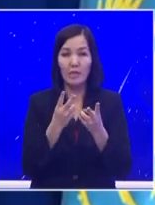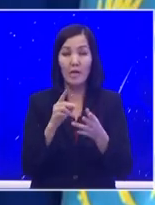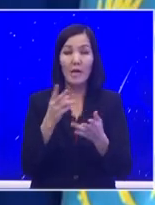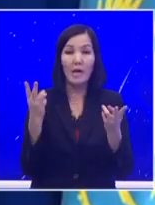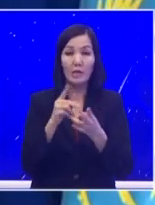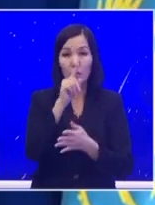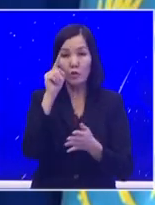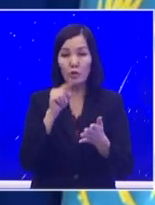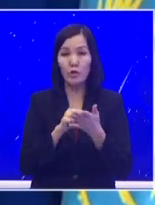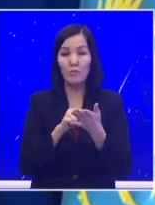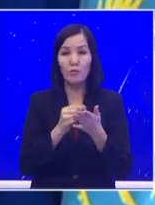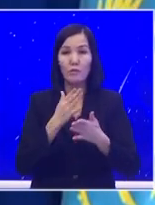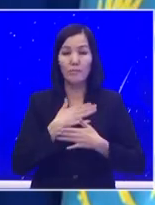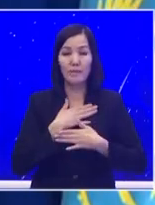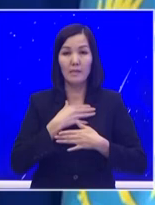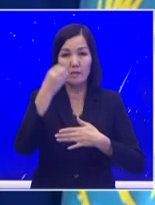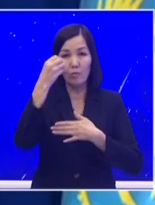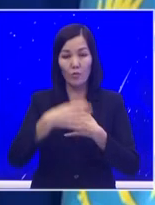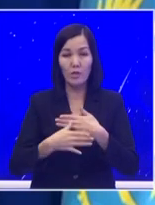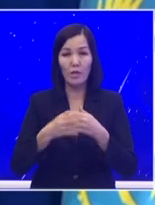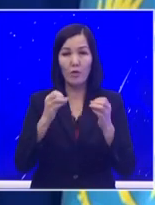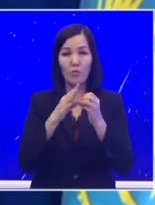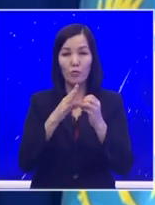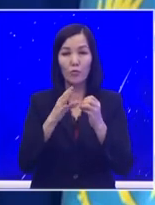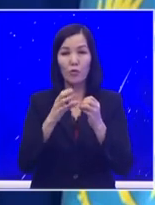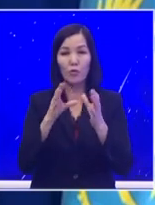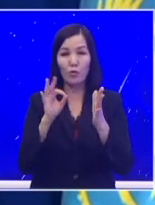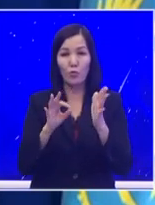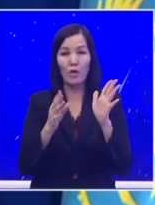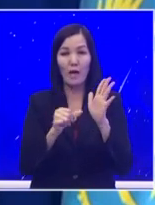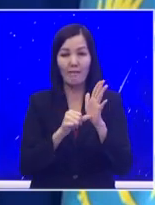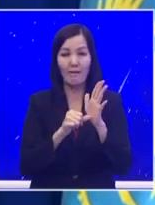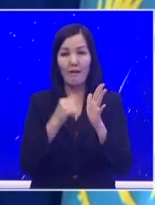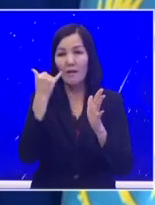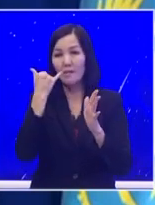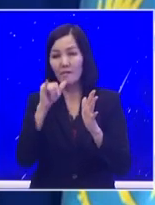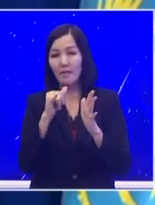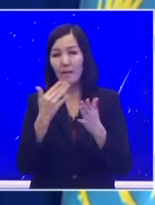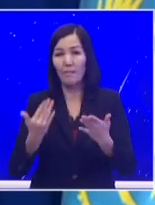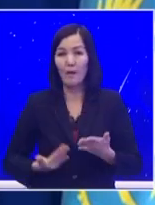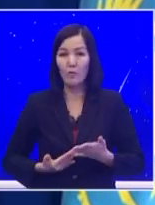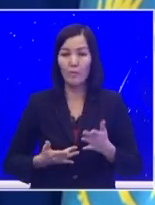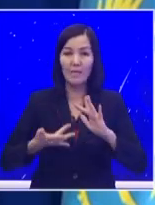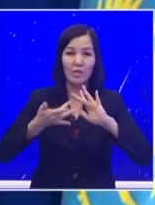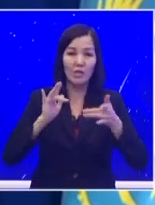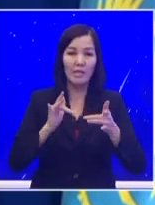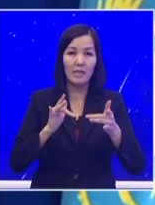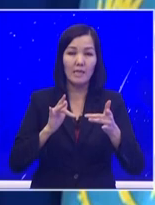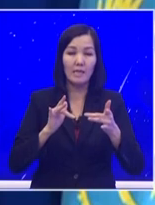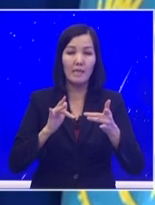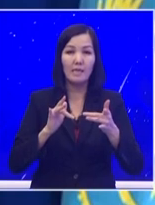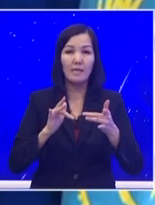бойынша біздің арнайы колл-центр арқылы 1406 номер арқылы және біздің әлеуметтік жүйелердегі